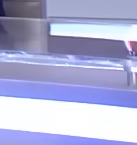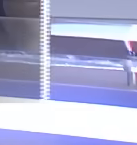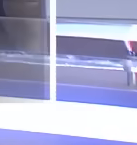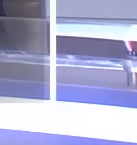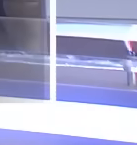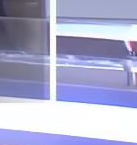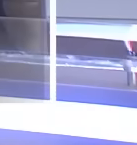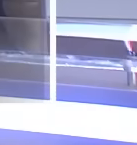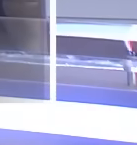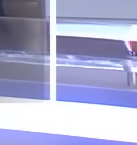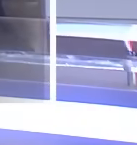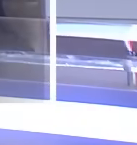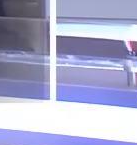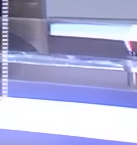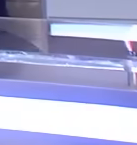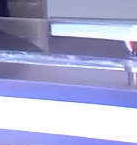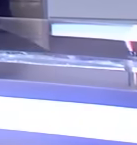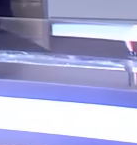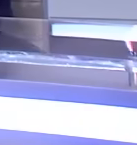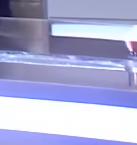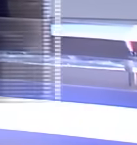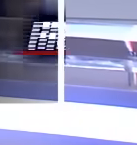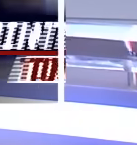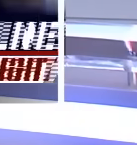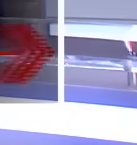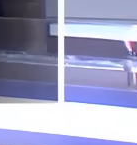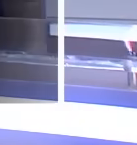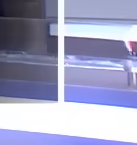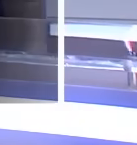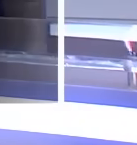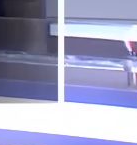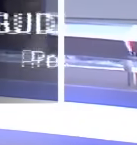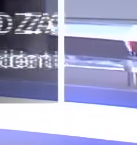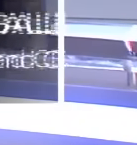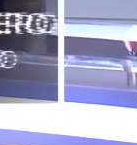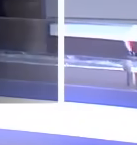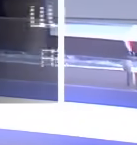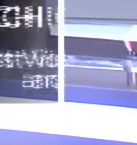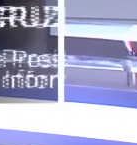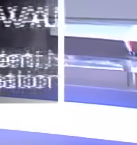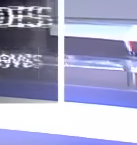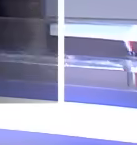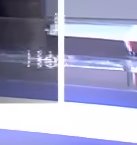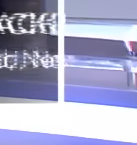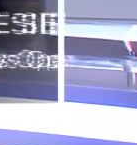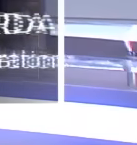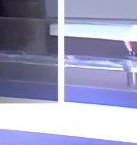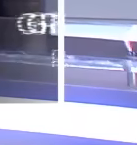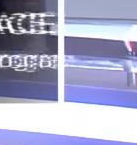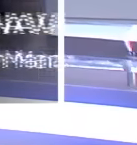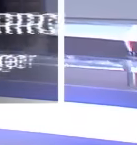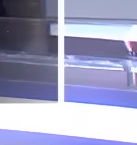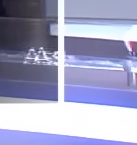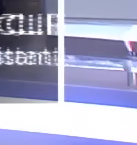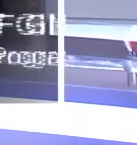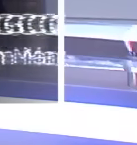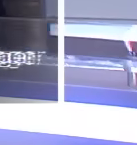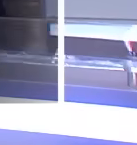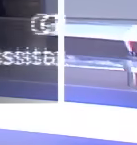po eh. Ay, pinagtsatsagaan talaga natin. Sige, balit arat diskusyon para sa paghubog ng matalinong opinion. Kami yung kasangga sa pagbalita.